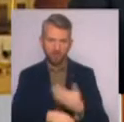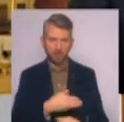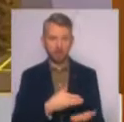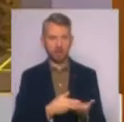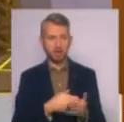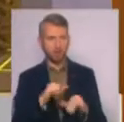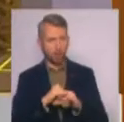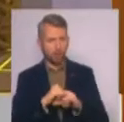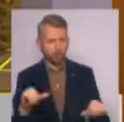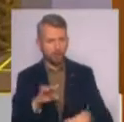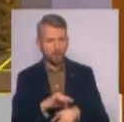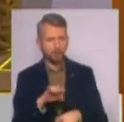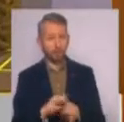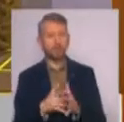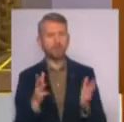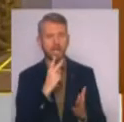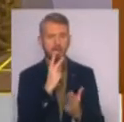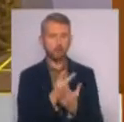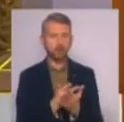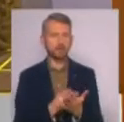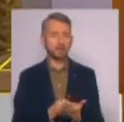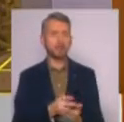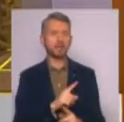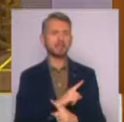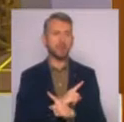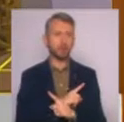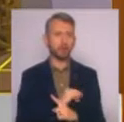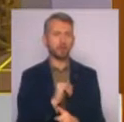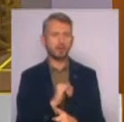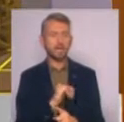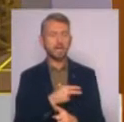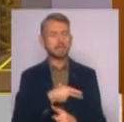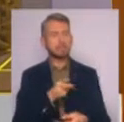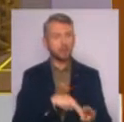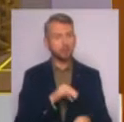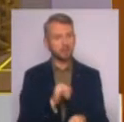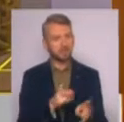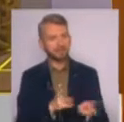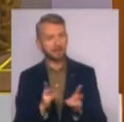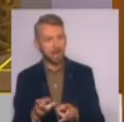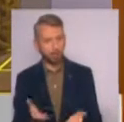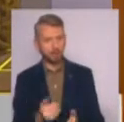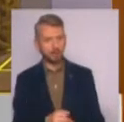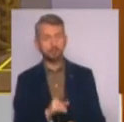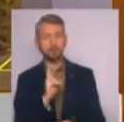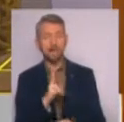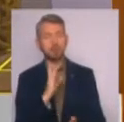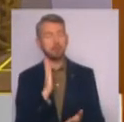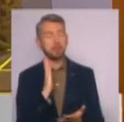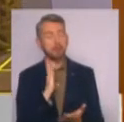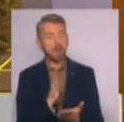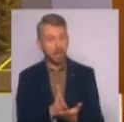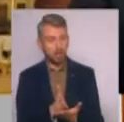з великими показниками і смертності, і летальності. Але як